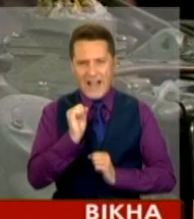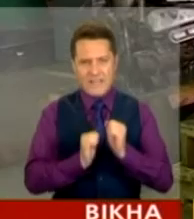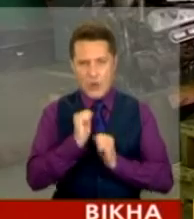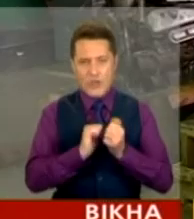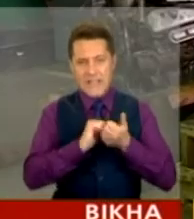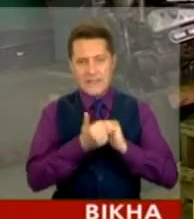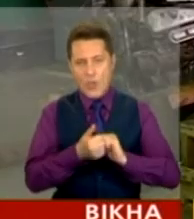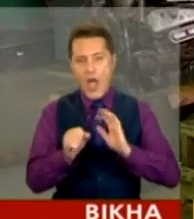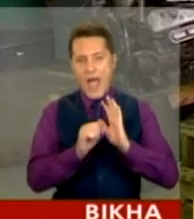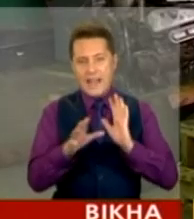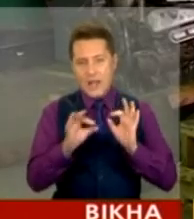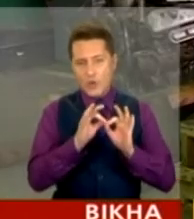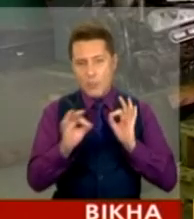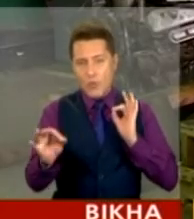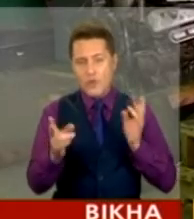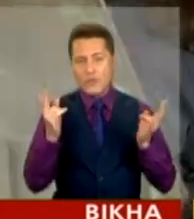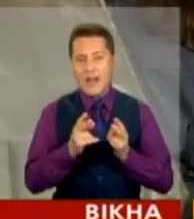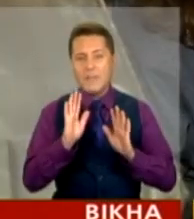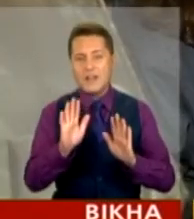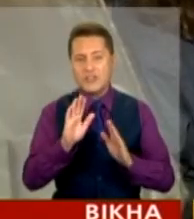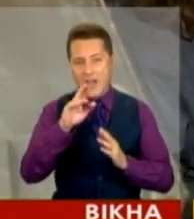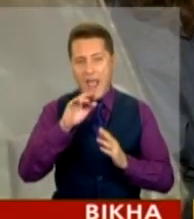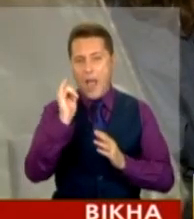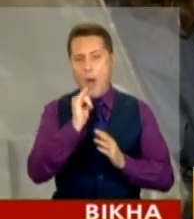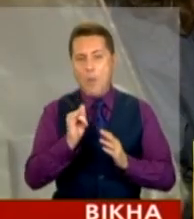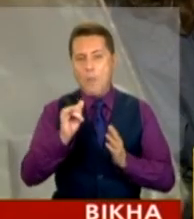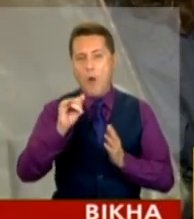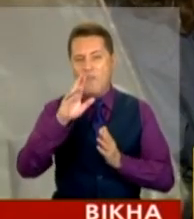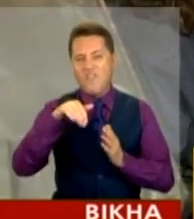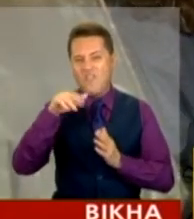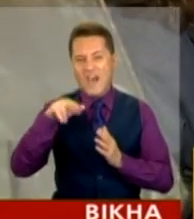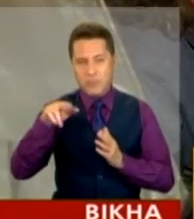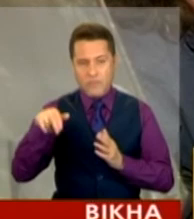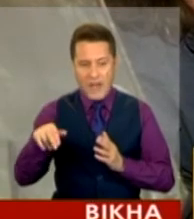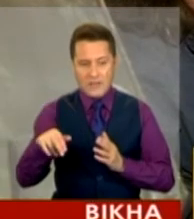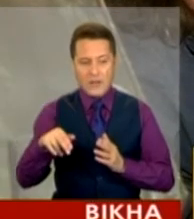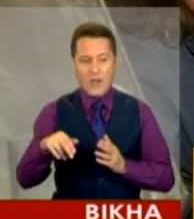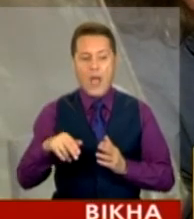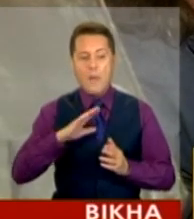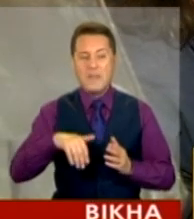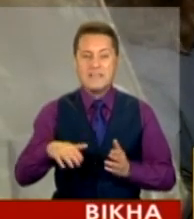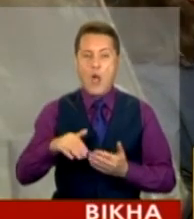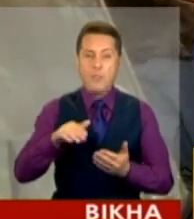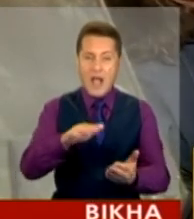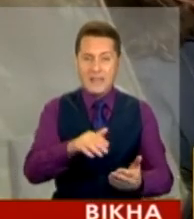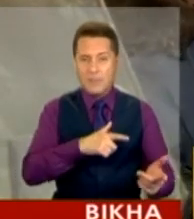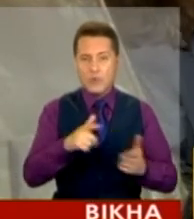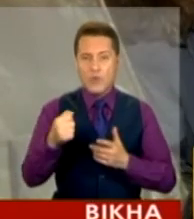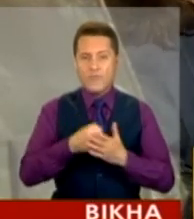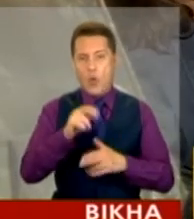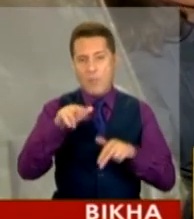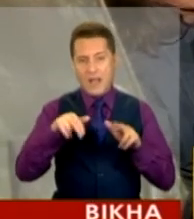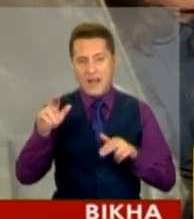замінили електропроводку. Треба лише пофарбувати. Після обкатки йде підготовка до покраски. Ми